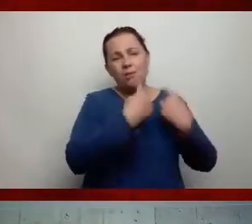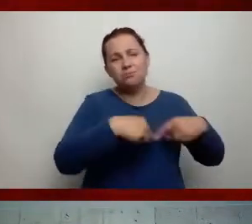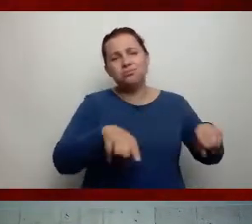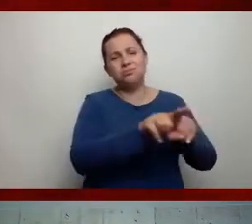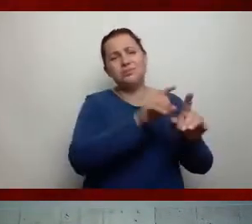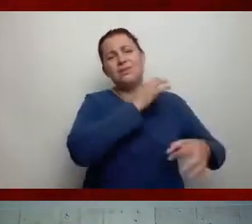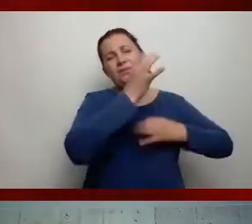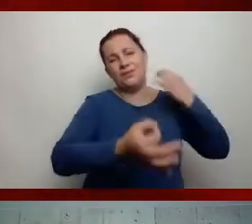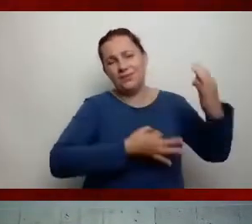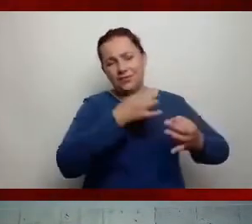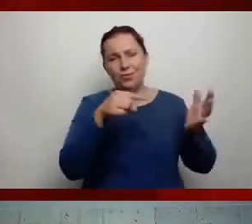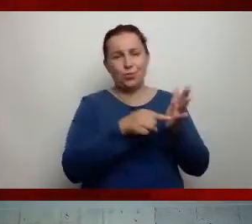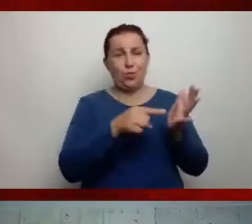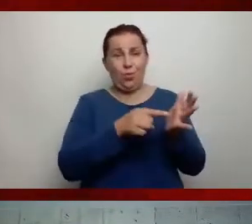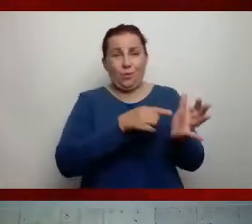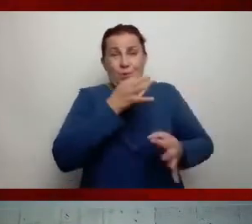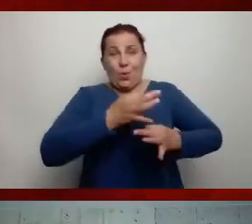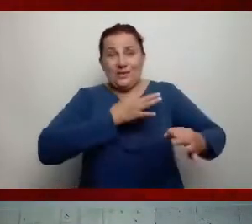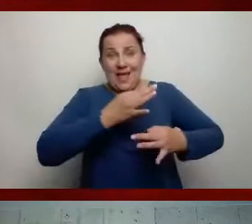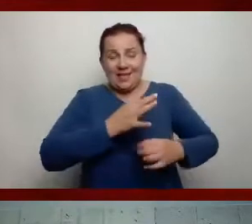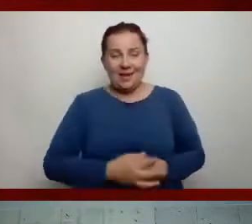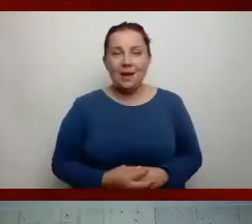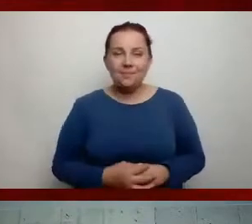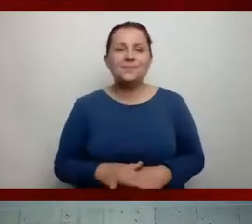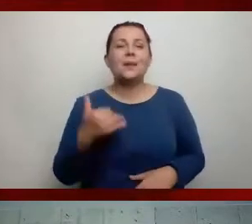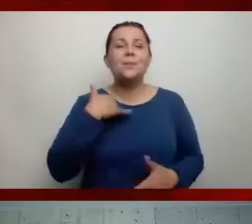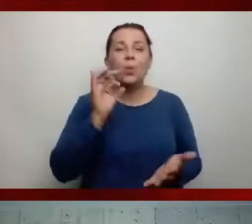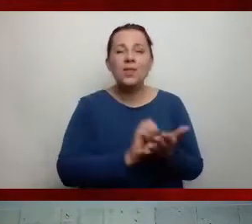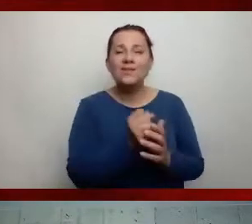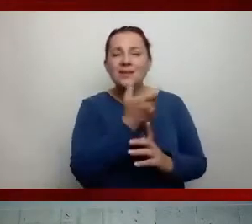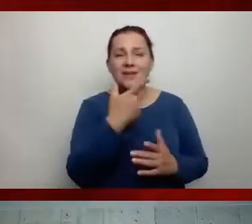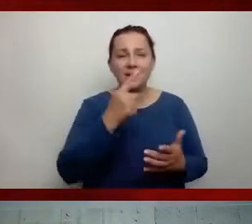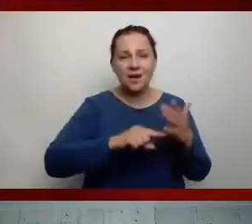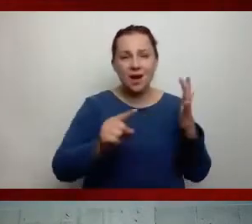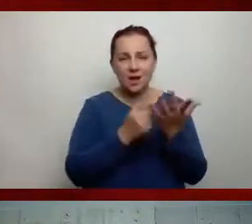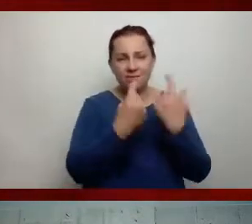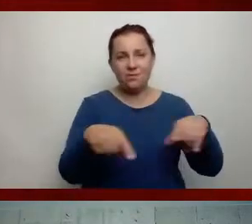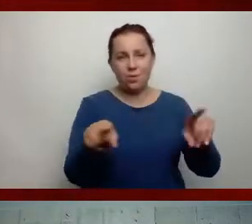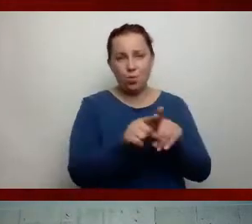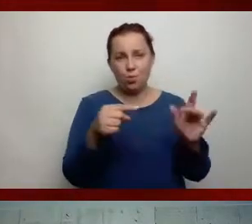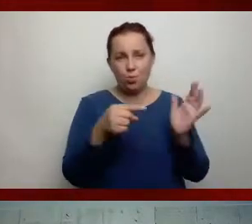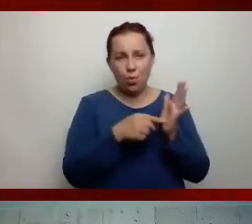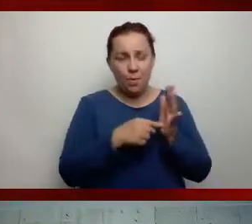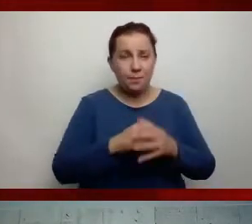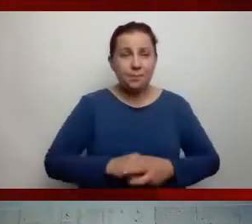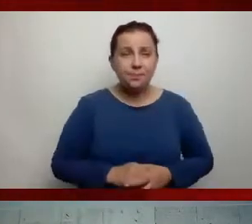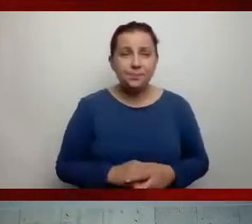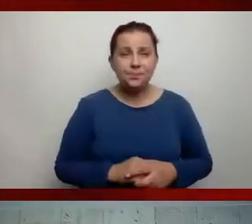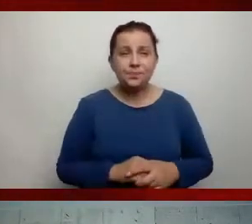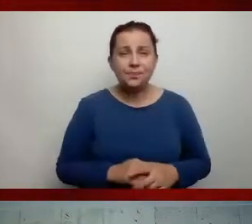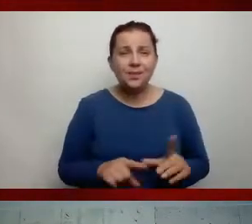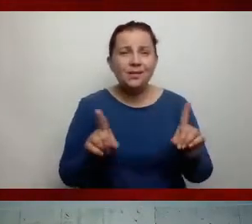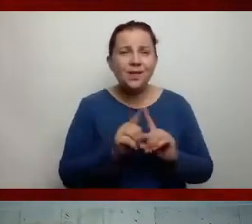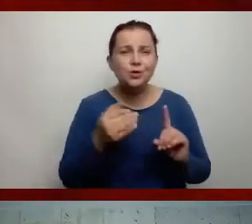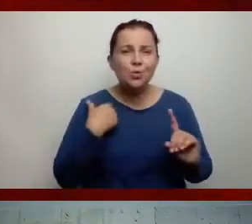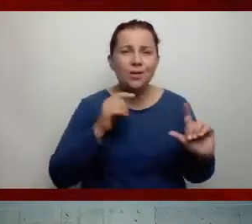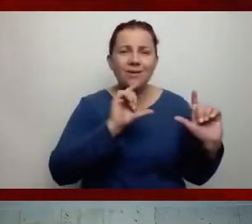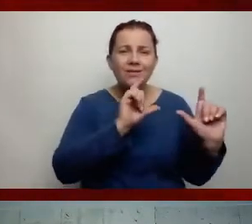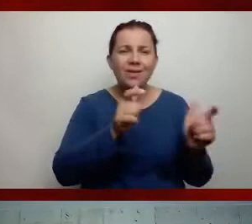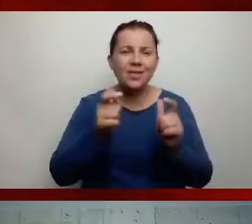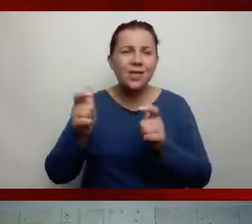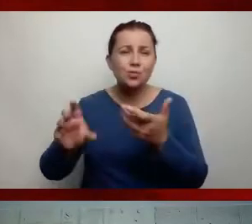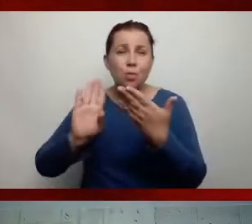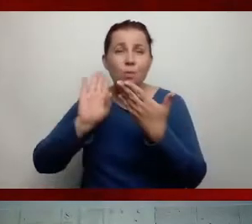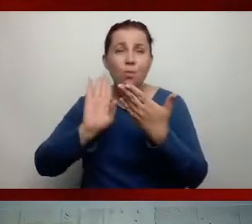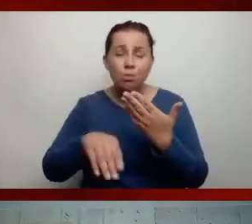Witkacego. Bywały konkursy, gdzie wykonywano go kilka razy. Również w szeroko pojętych wydarzeniach afterowych jest